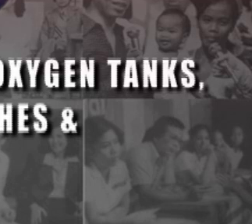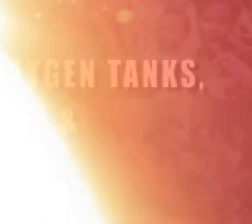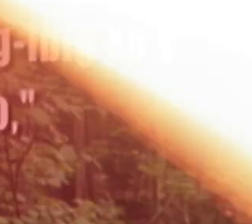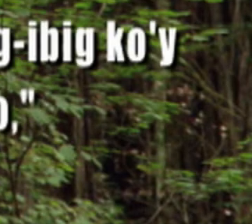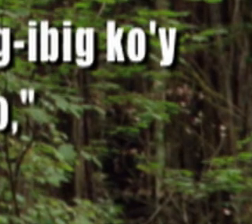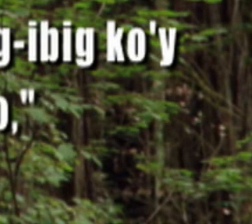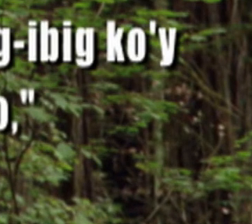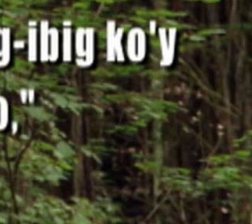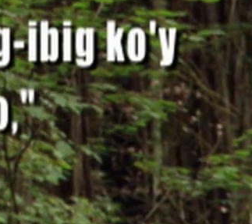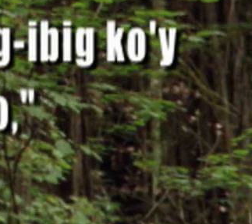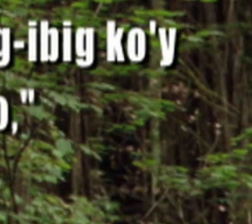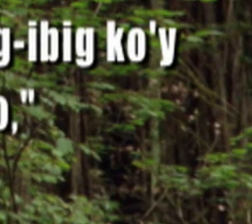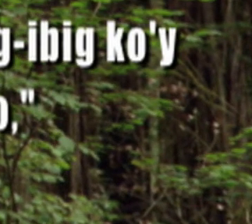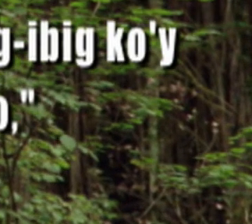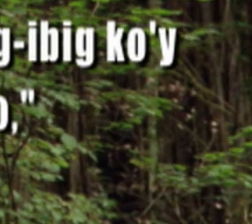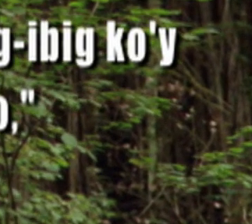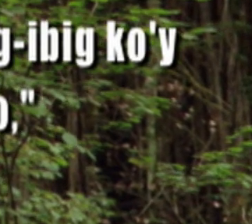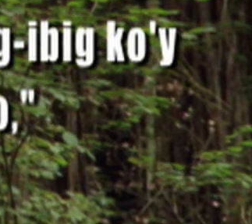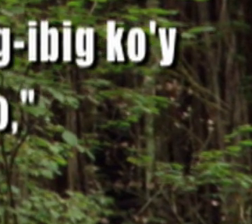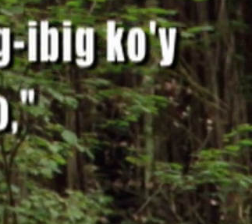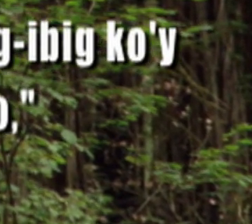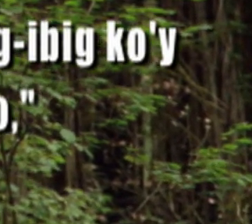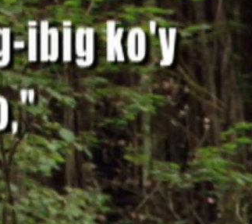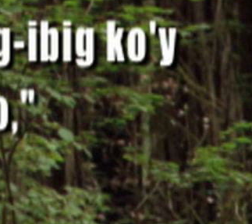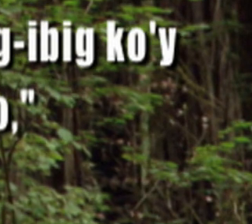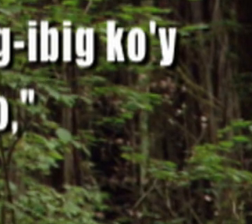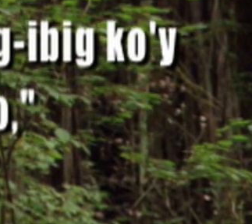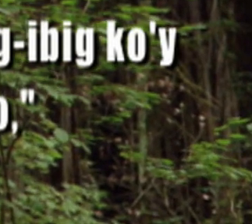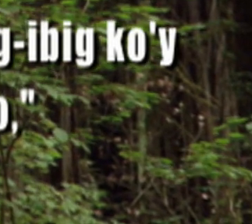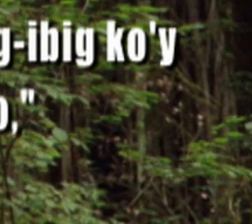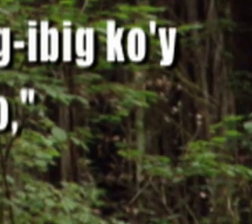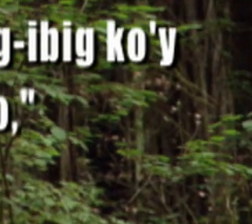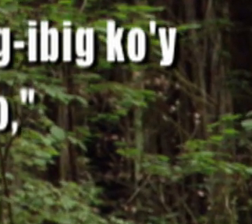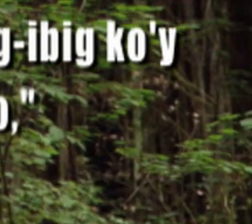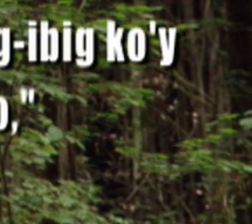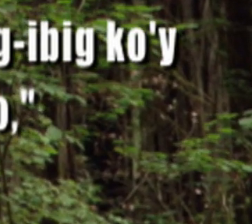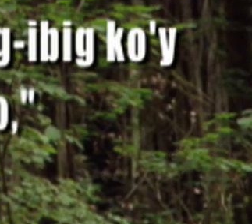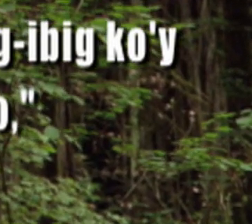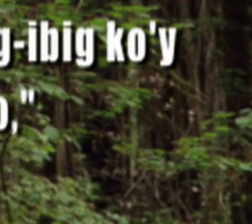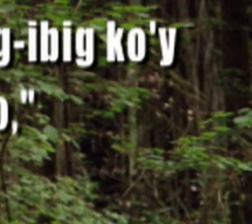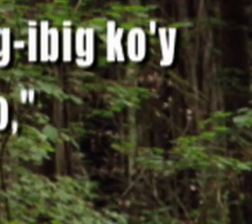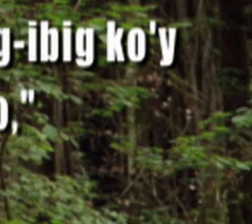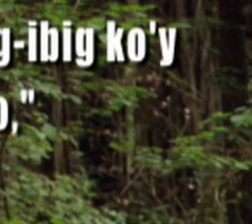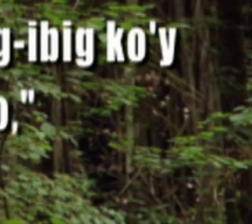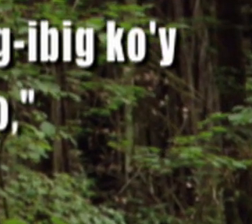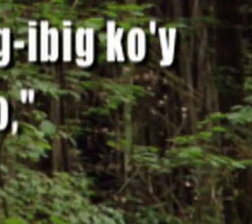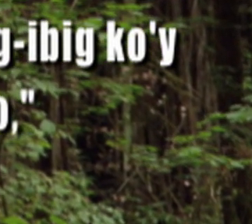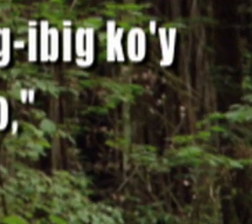nebulizers. Ang mabuting balita ng Panginoon mula kay Propeta Isaias, Kabanata 54, Talata